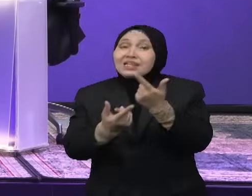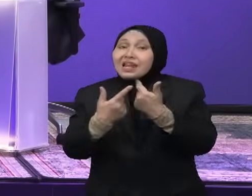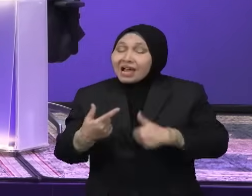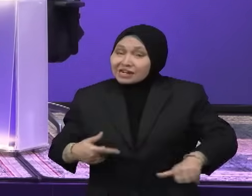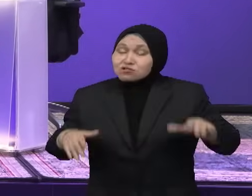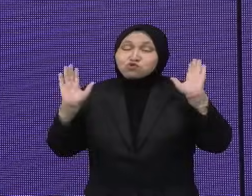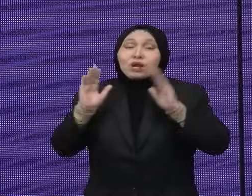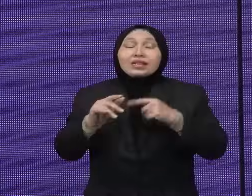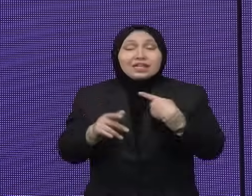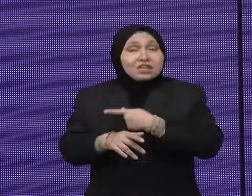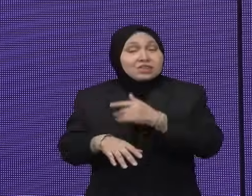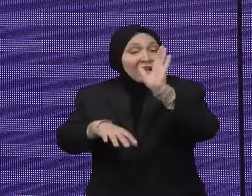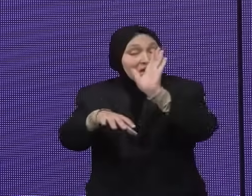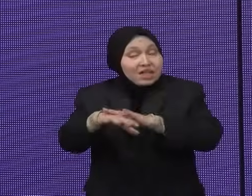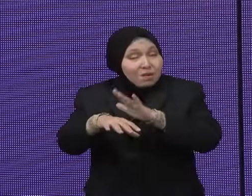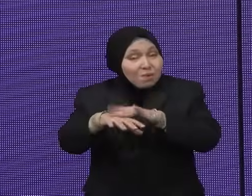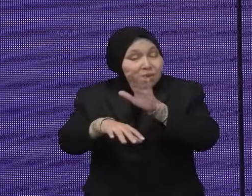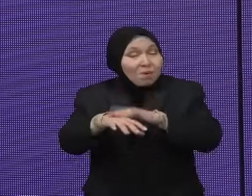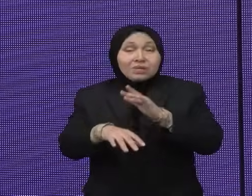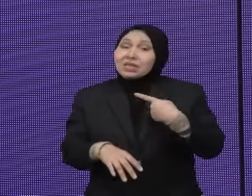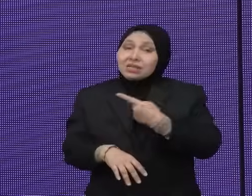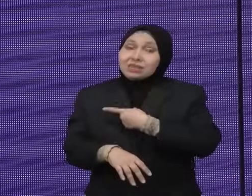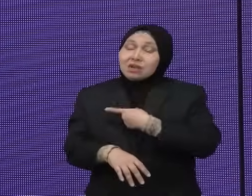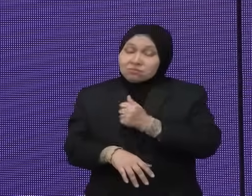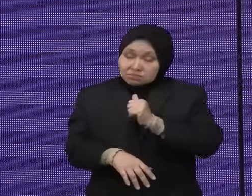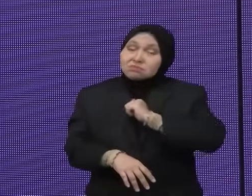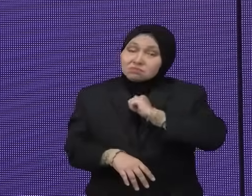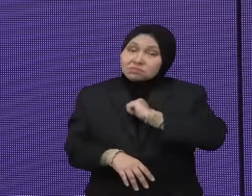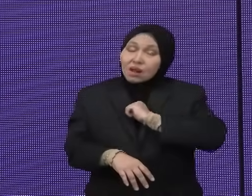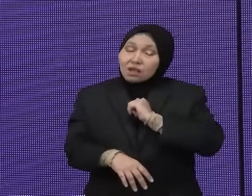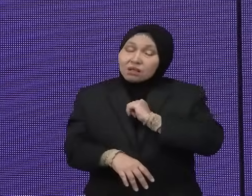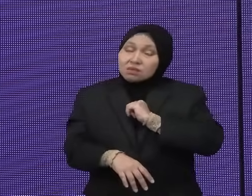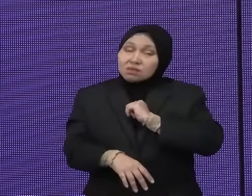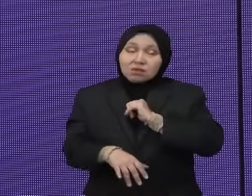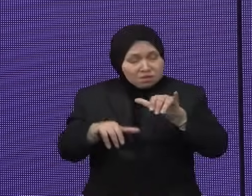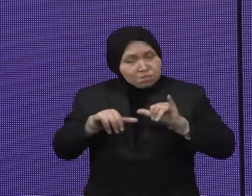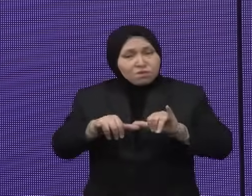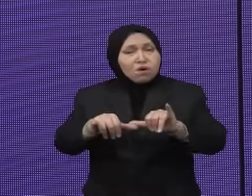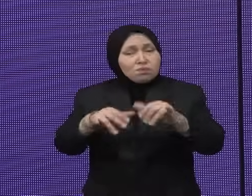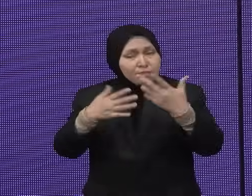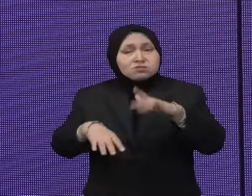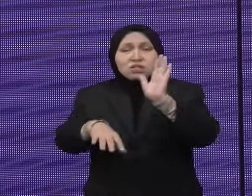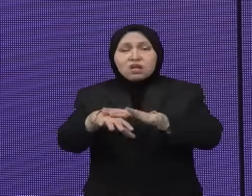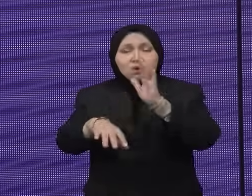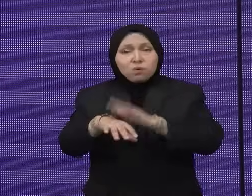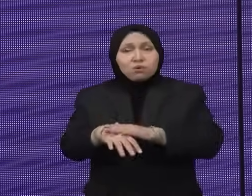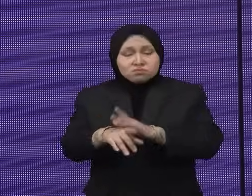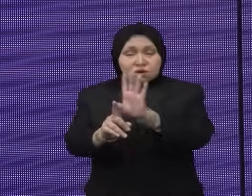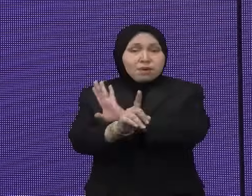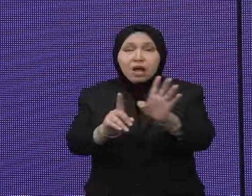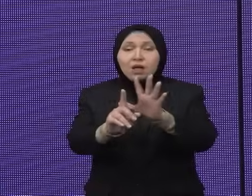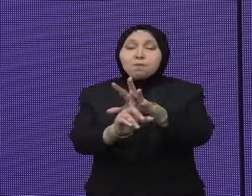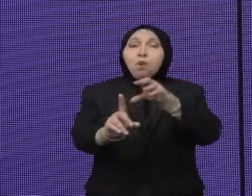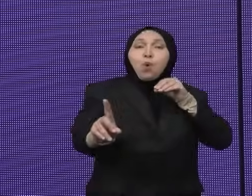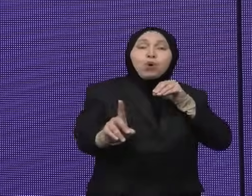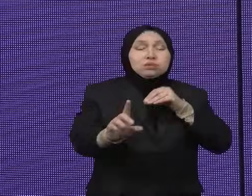daripada solat kita. Bila kena tegur, kita akui ya, tapi kita move on. Tak ada pula lepas kita kena tegur tu ahli jemaah boikot kita